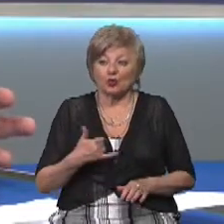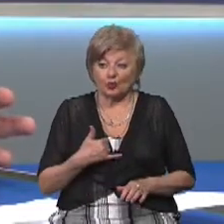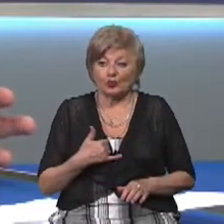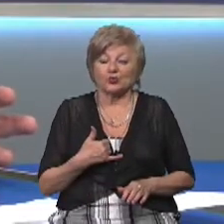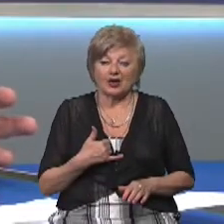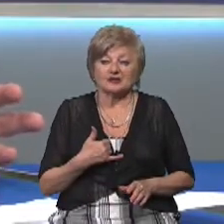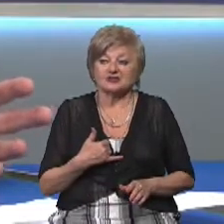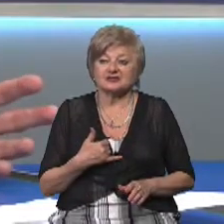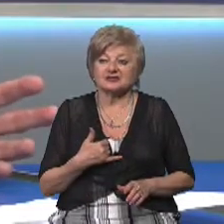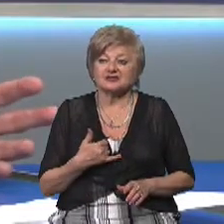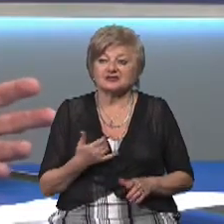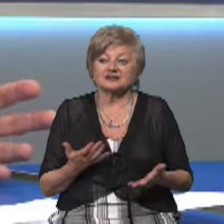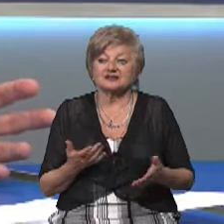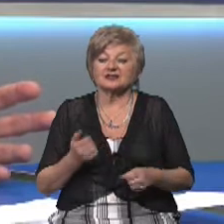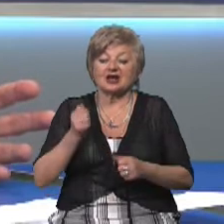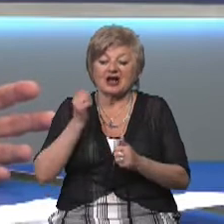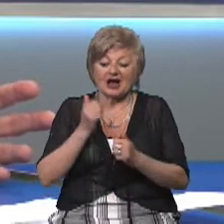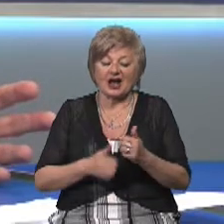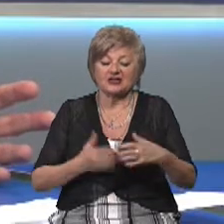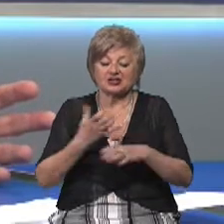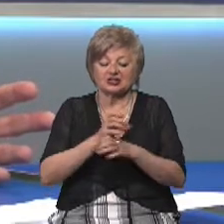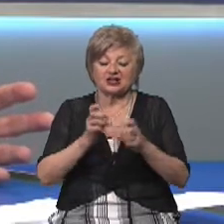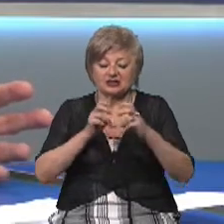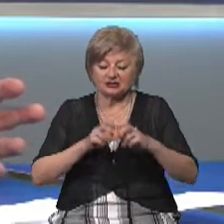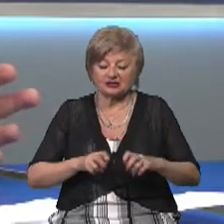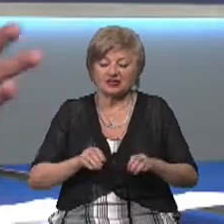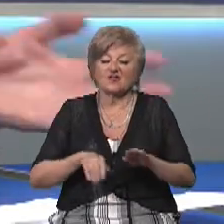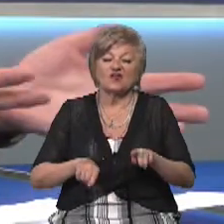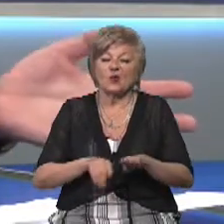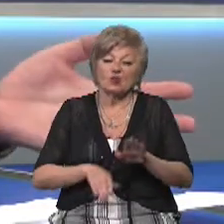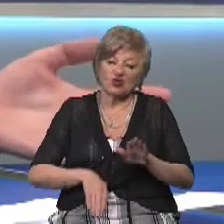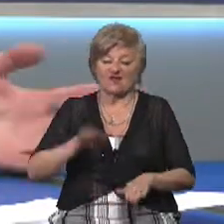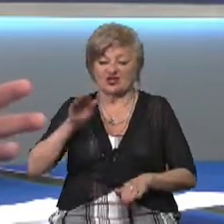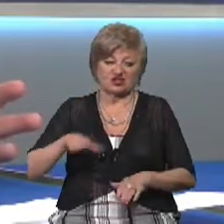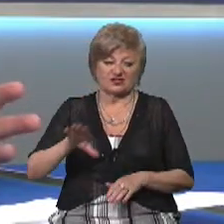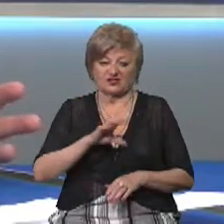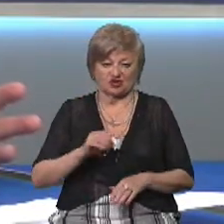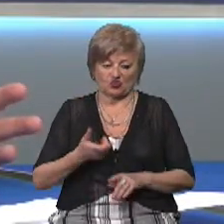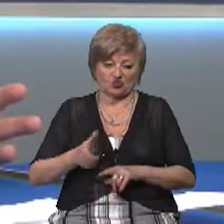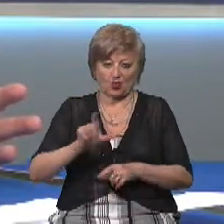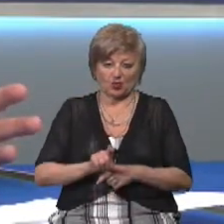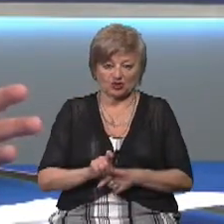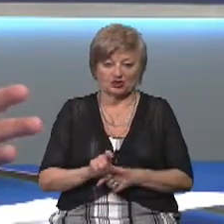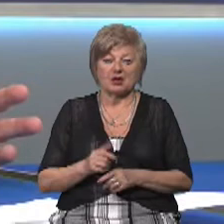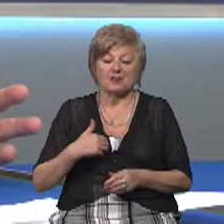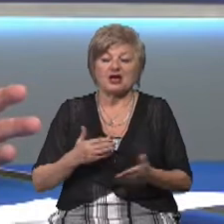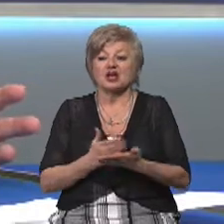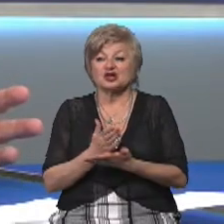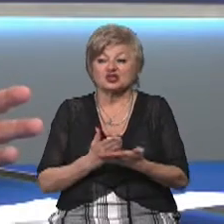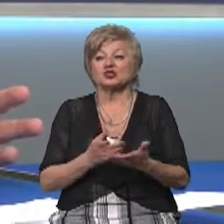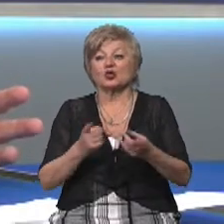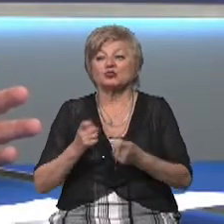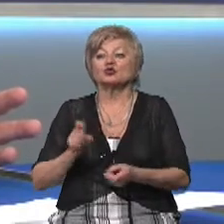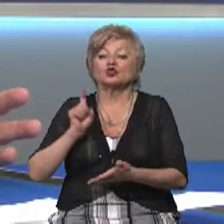как я уже сказал, каждое п'яте исследование с превышением ПДК. И мы информируем все необходимые службы, которые вот,